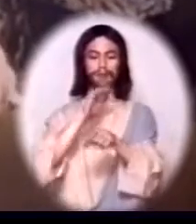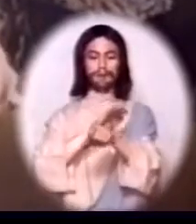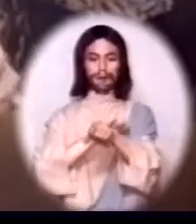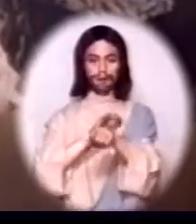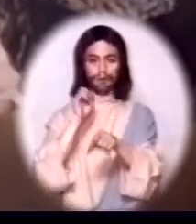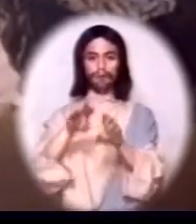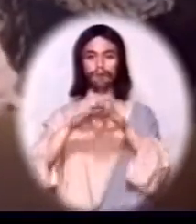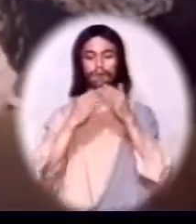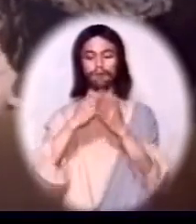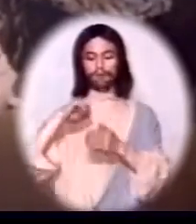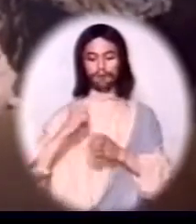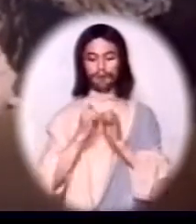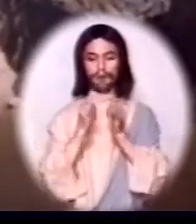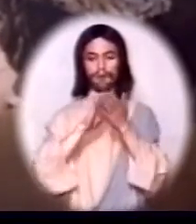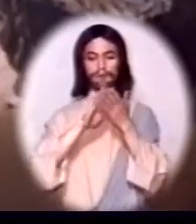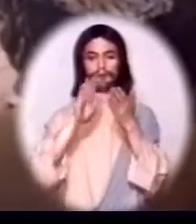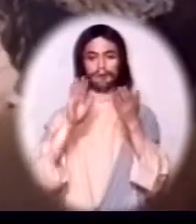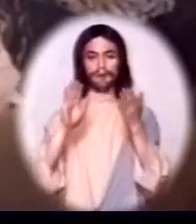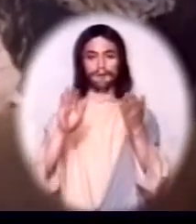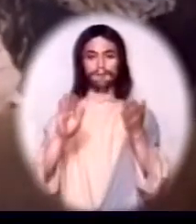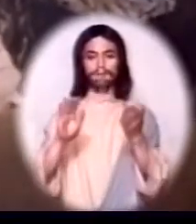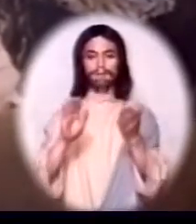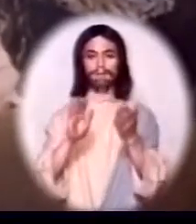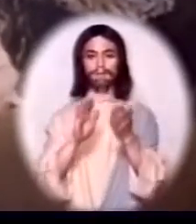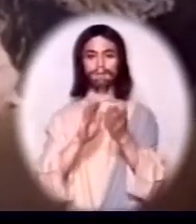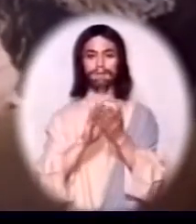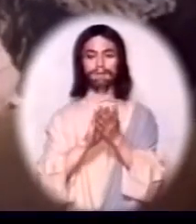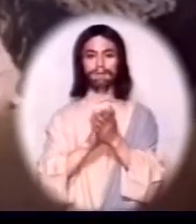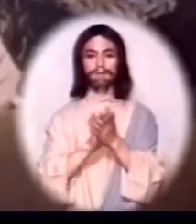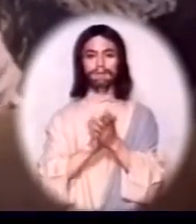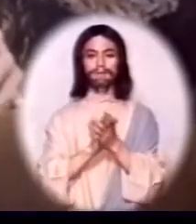잘 듣고 순종하는 자니라.